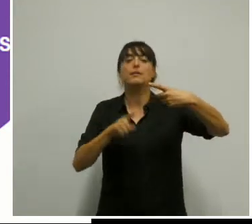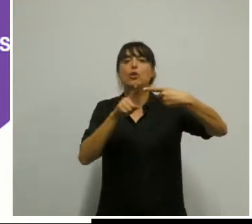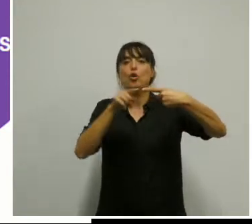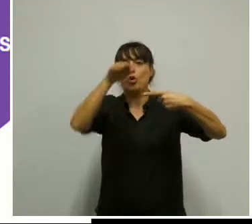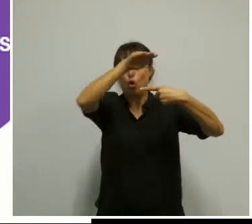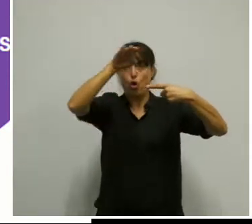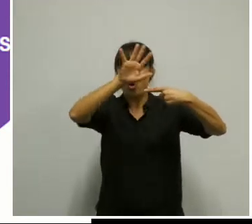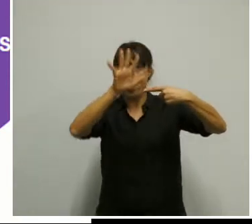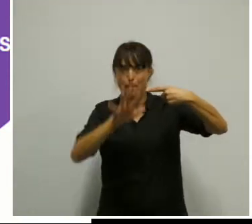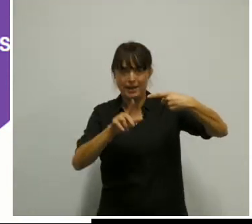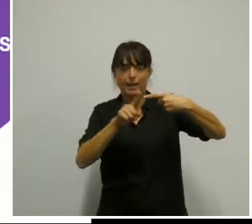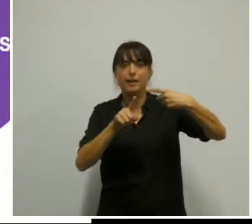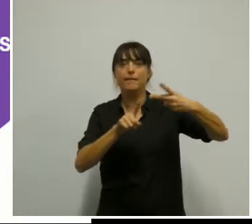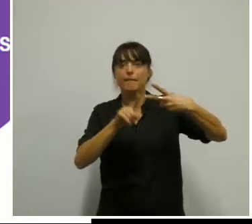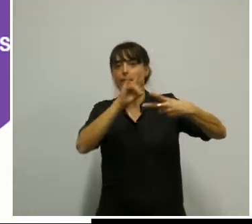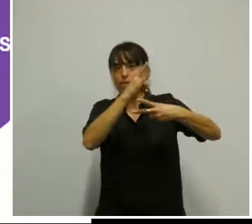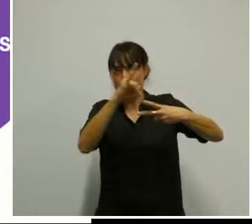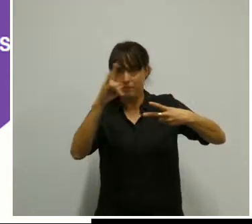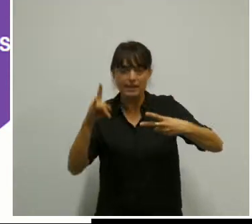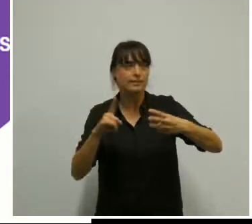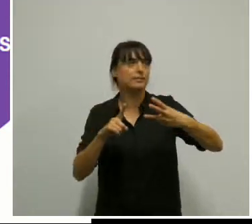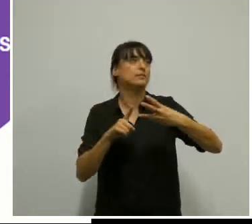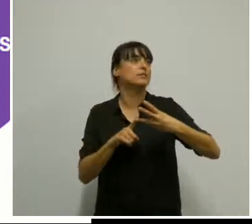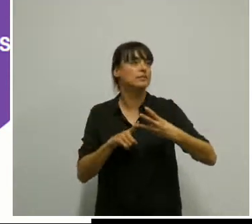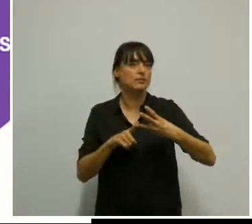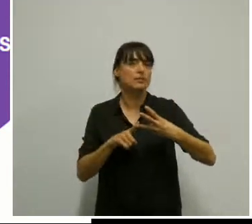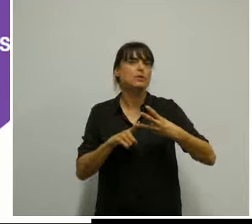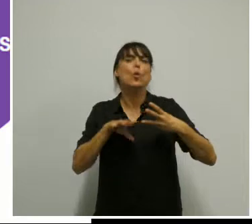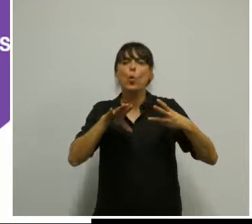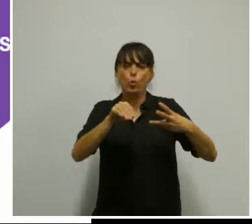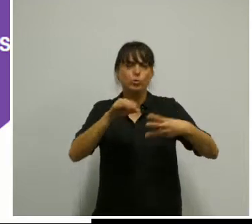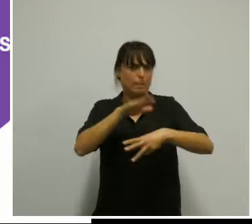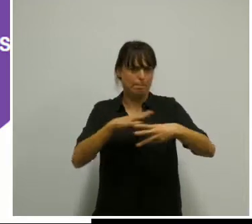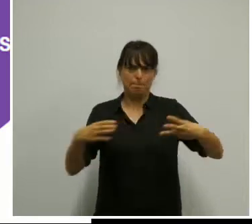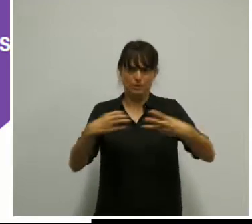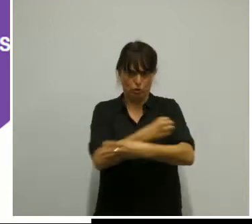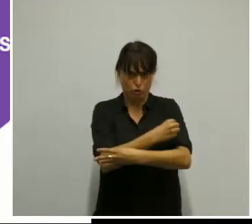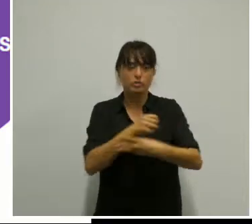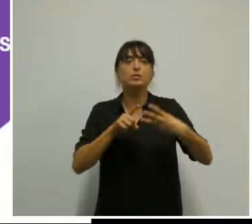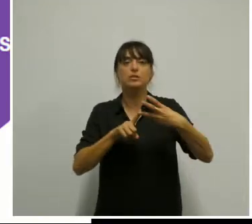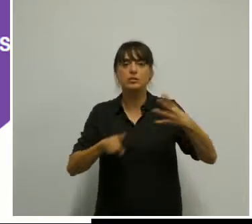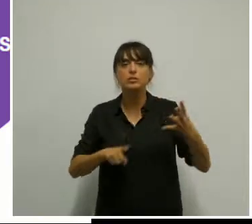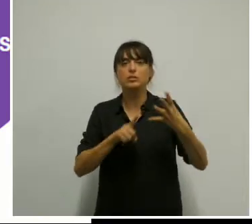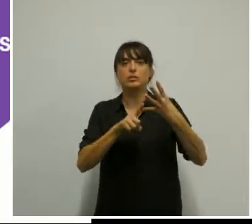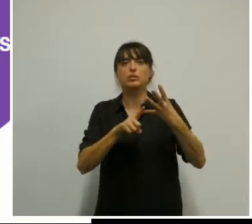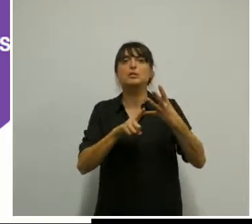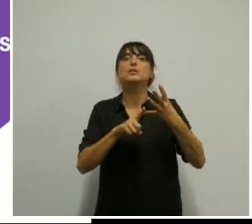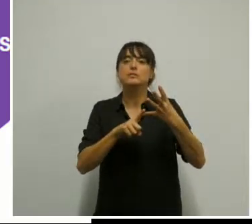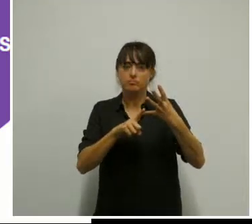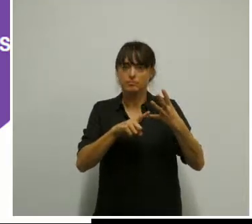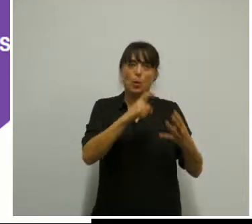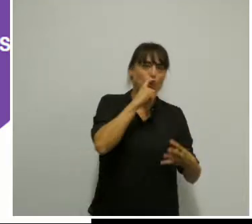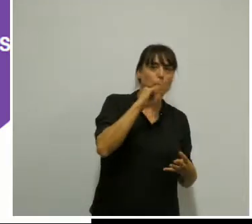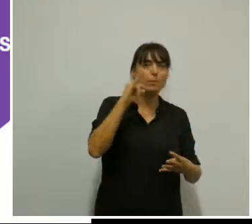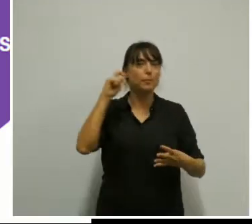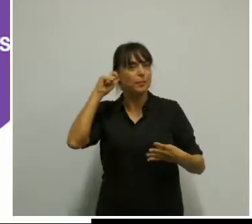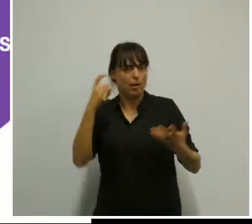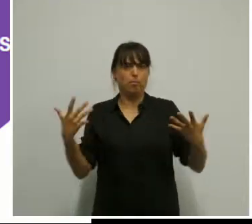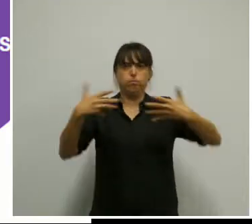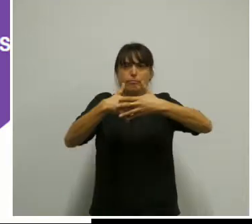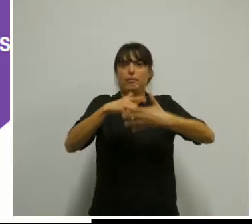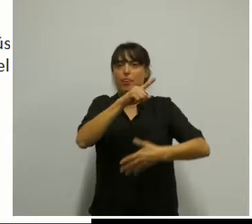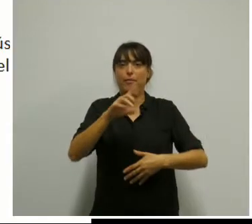que fos molt comunitari, no només pels nens i nenes de la Farigola, sinó pel barri, i molt coeducativament, és a dir, molt a nivell que donés oportunitats de